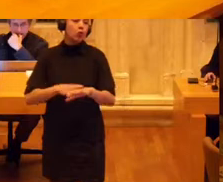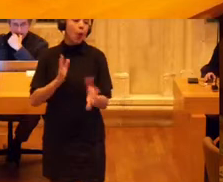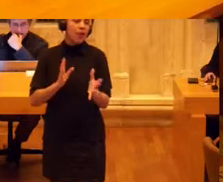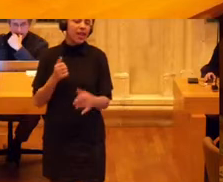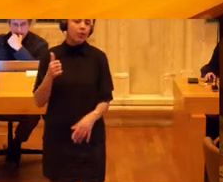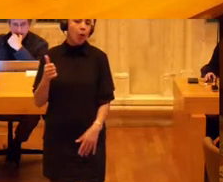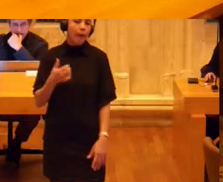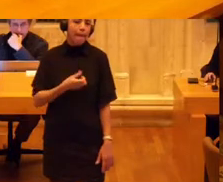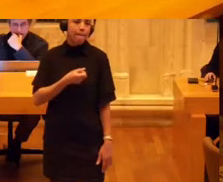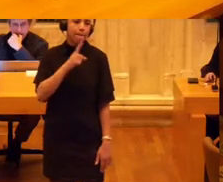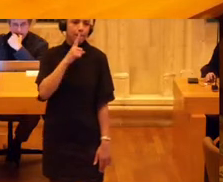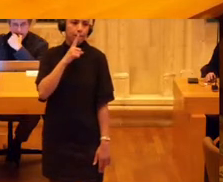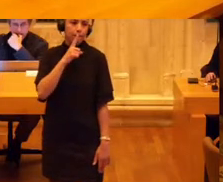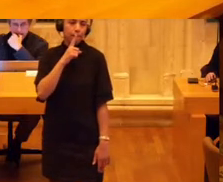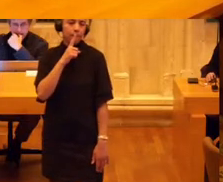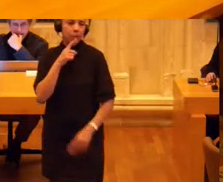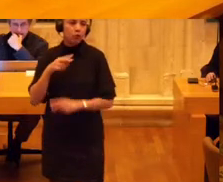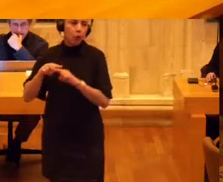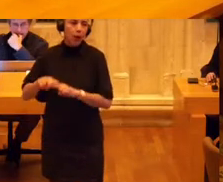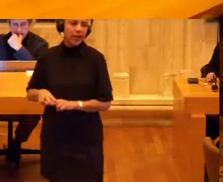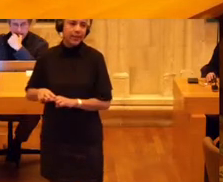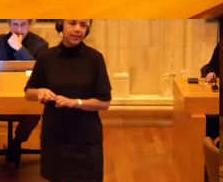règlement. Donc moi, je ne vais pas aller